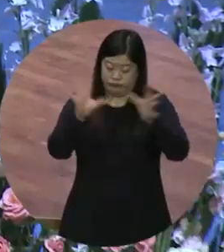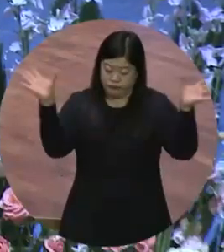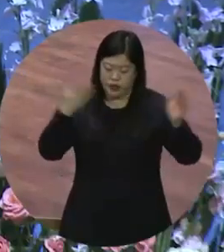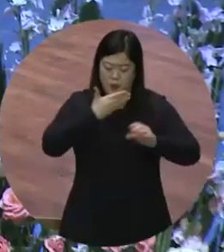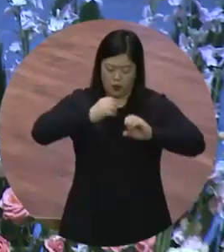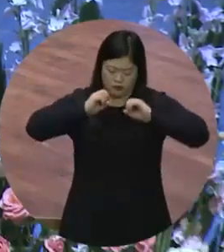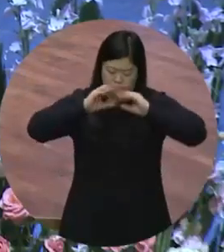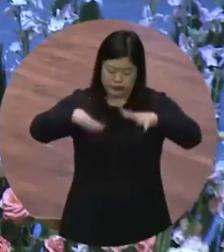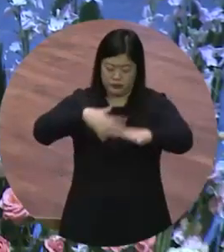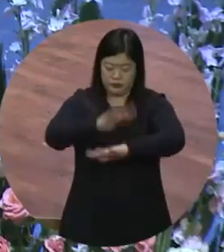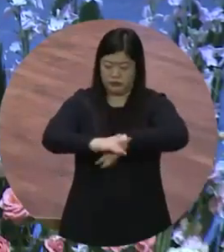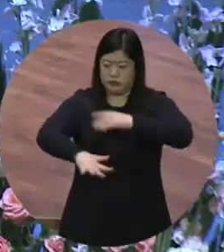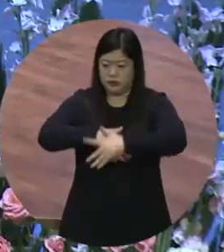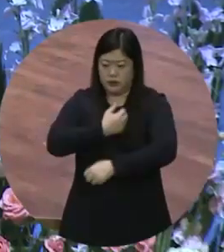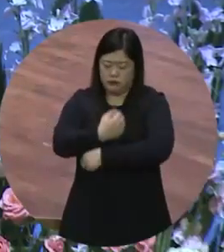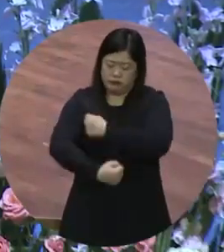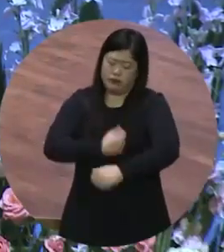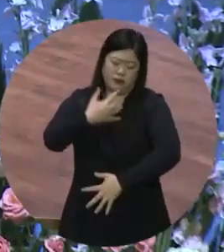거침없이